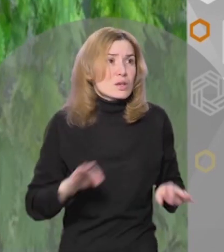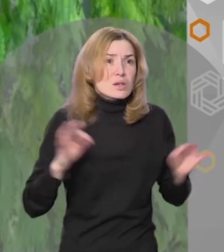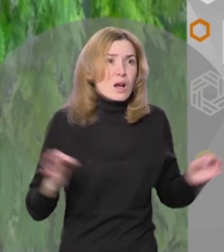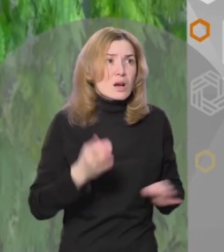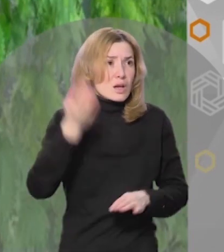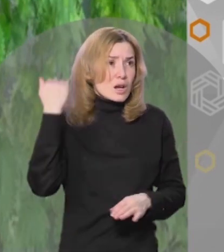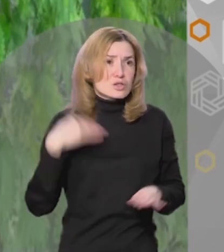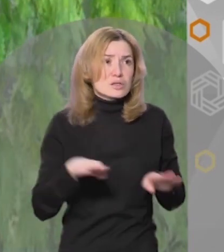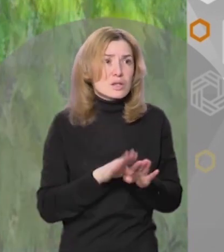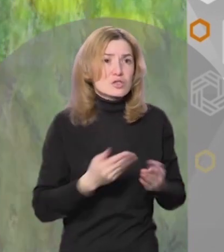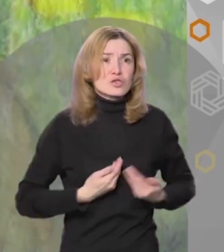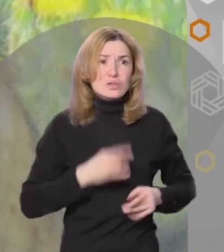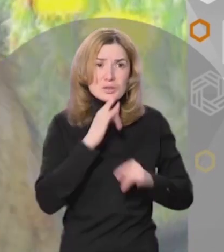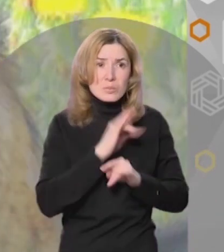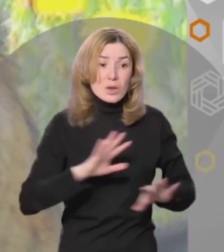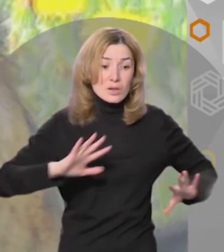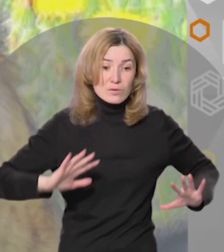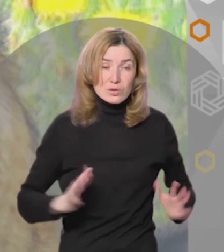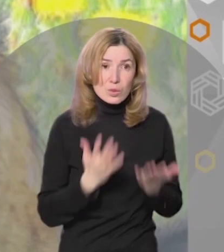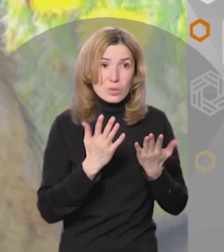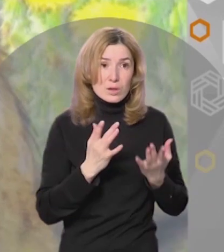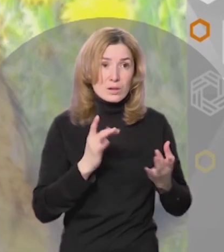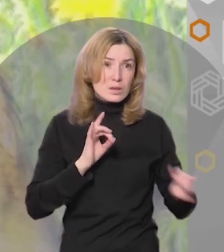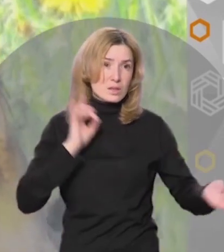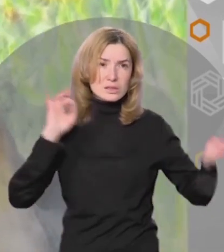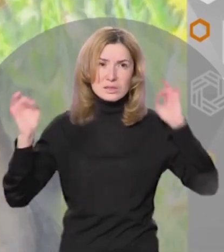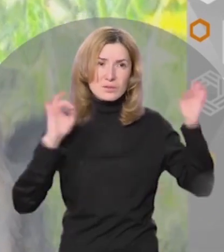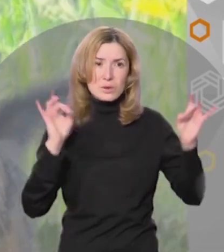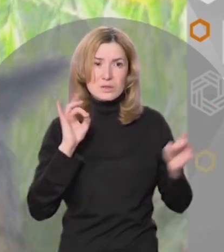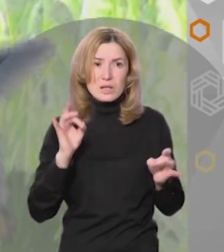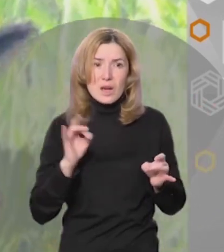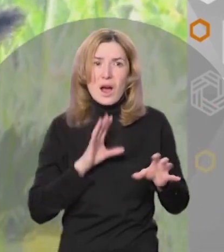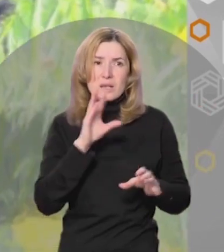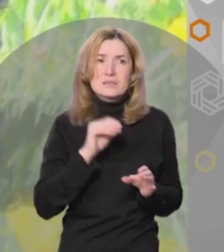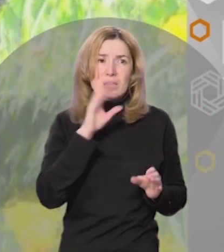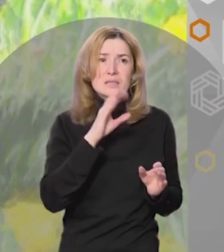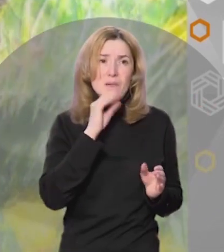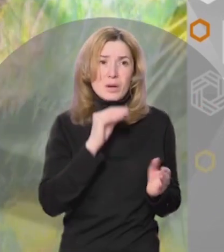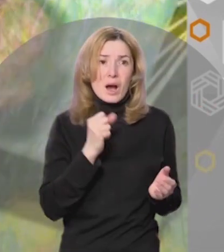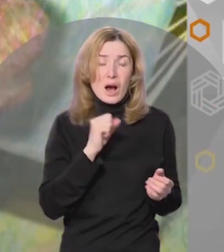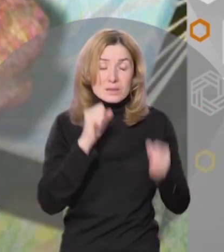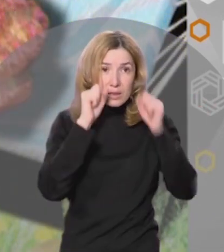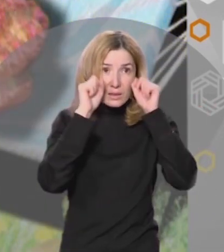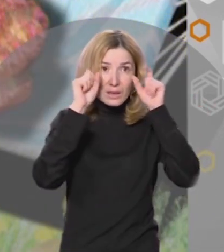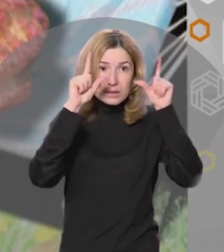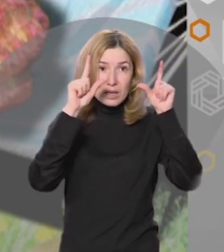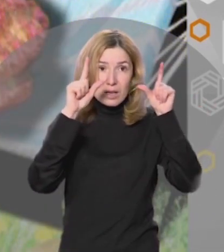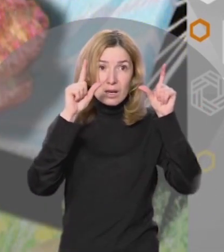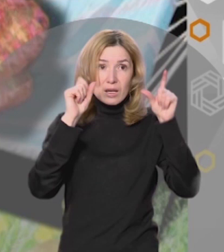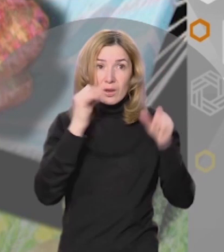будет прежним. Вдруг раздался звонкий заливистый лай. Ася открыла